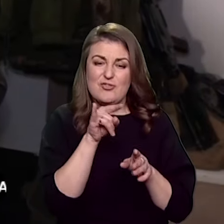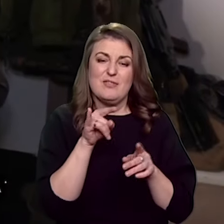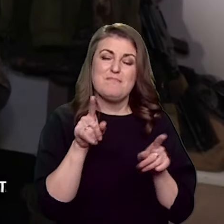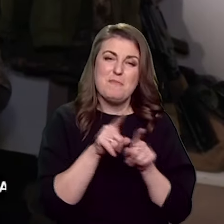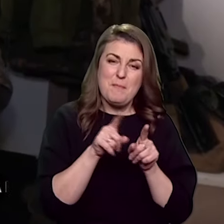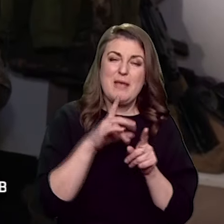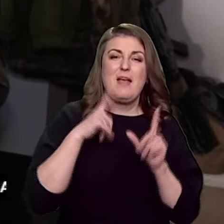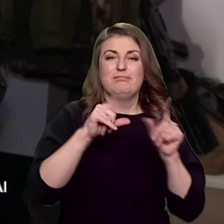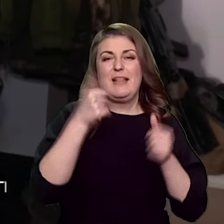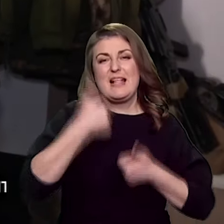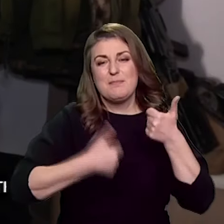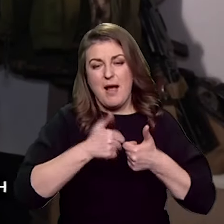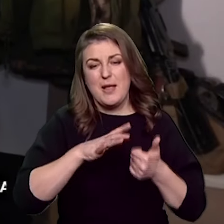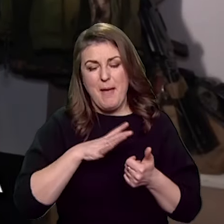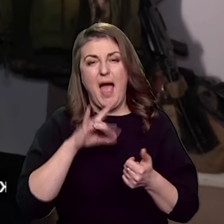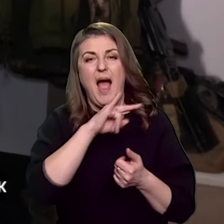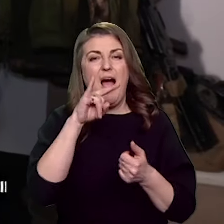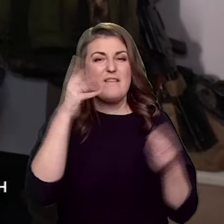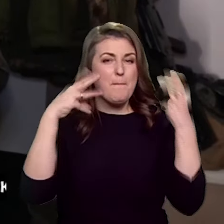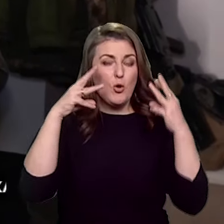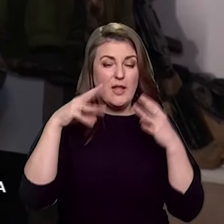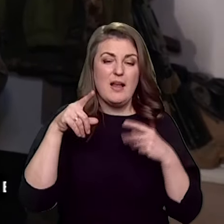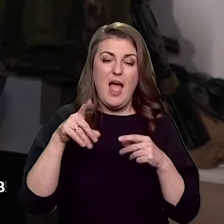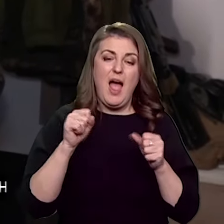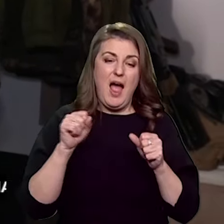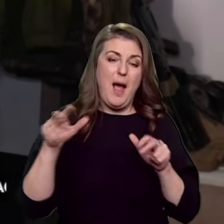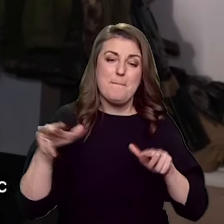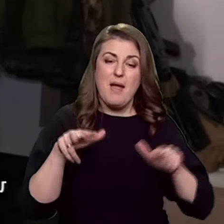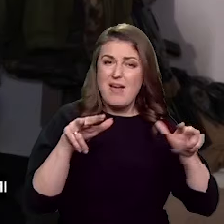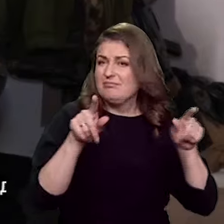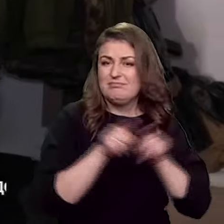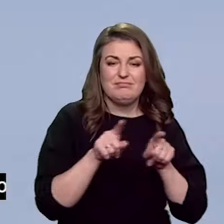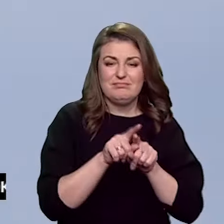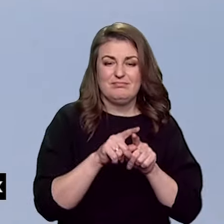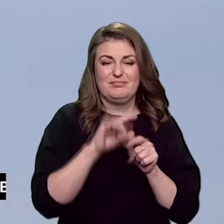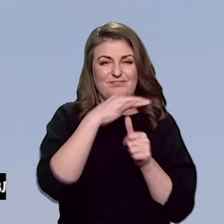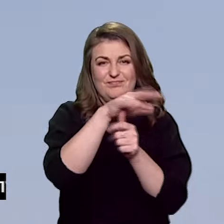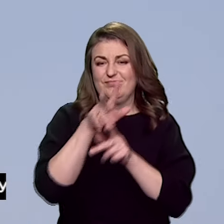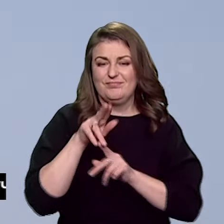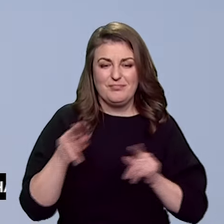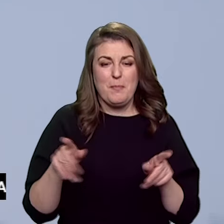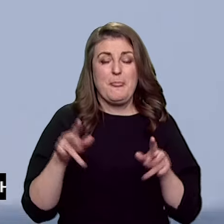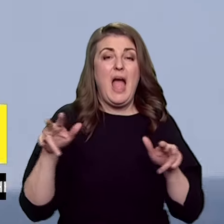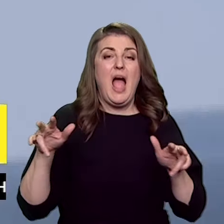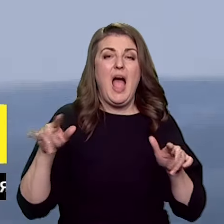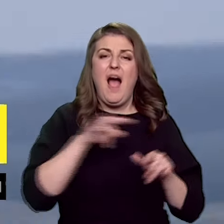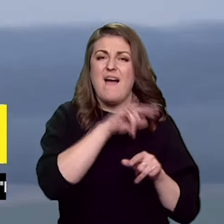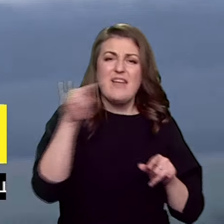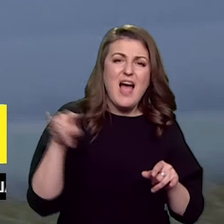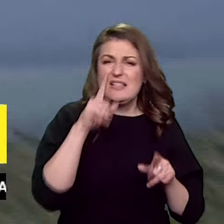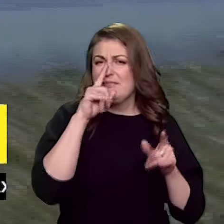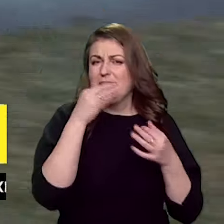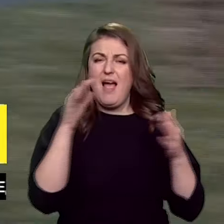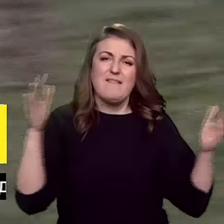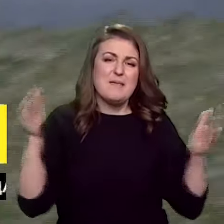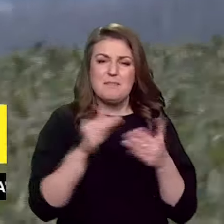літав до того, на змаганнях, на авіамодельних. А от польоти на «Мавіку» абсолютно те ж саме, що й на гелікоптерах. Авіація – це будь-яка мала,